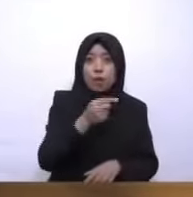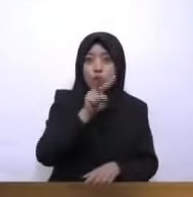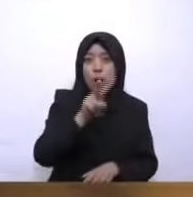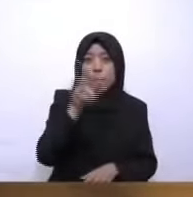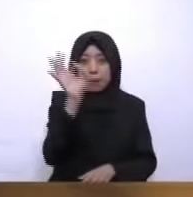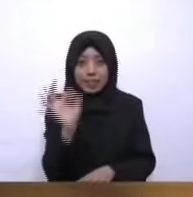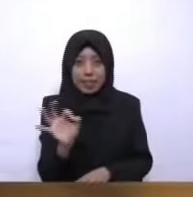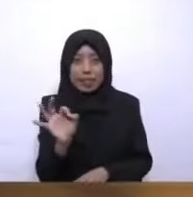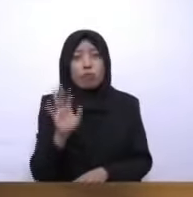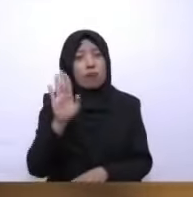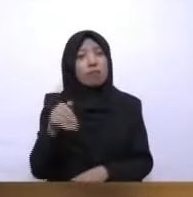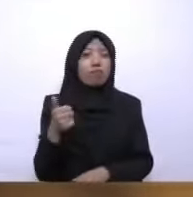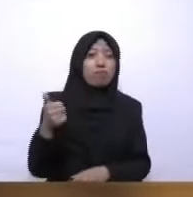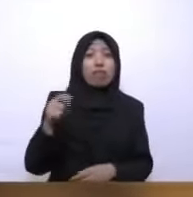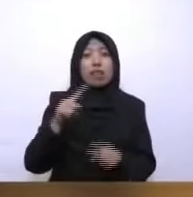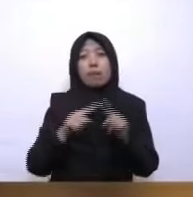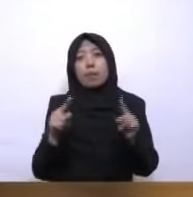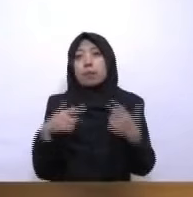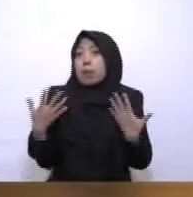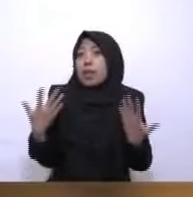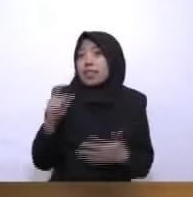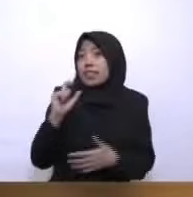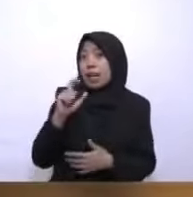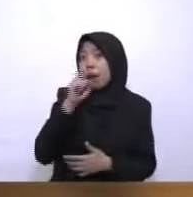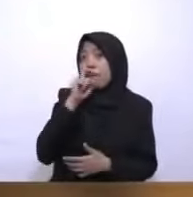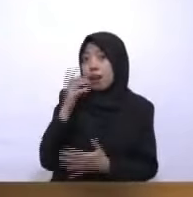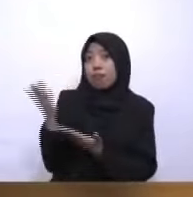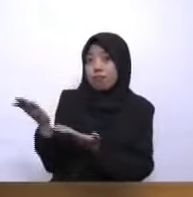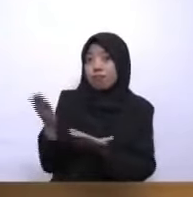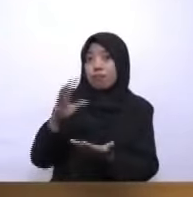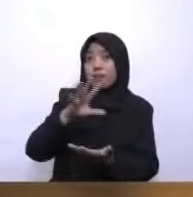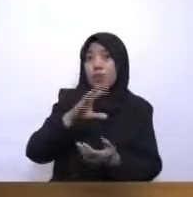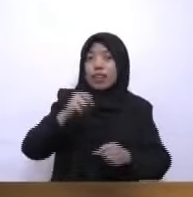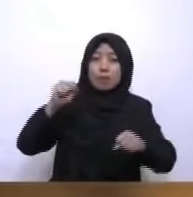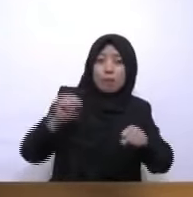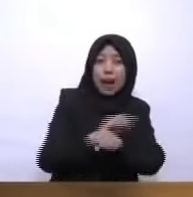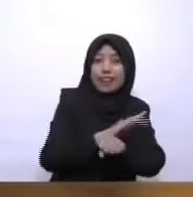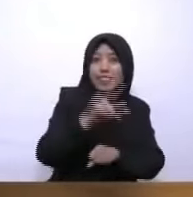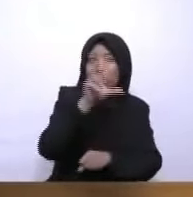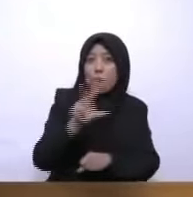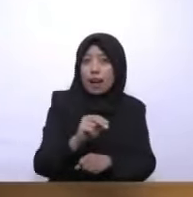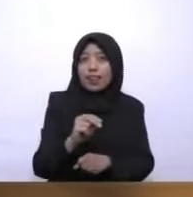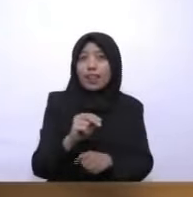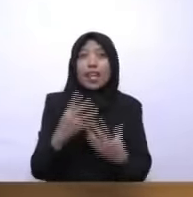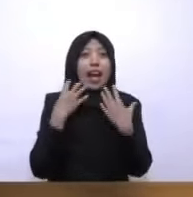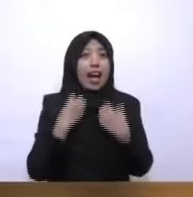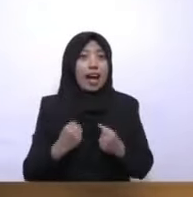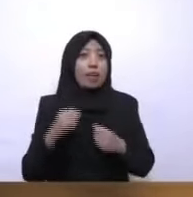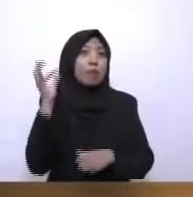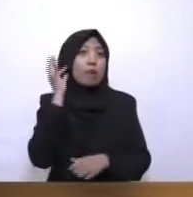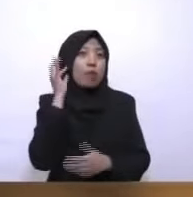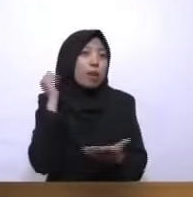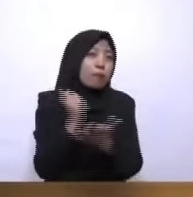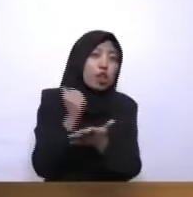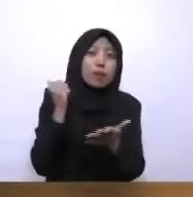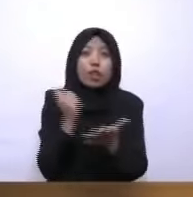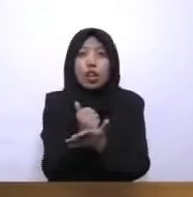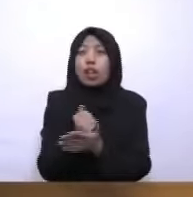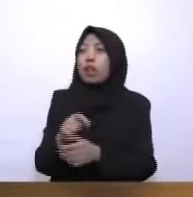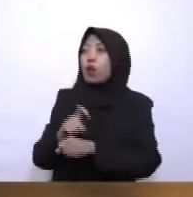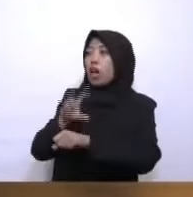sebenarnya. Tapi bagaimana Bapak untuk menerapkan di Jawa Barat ini yang lebih supaya perempuan ini bisa betul-betul terwakili?